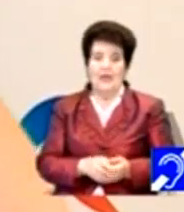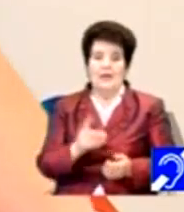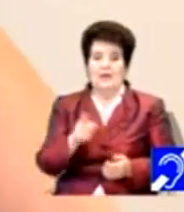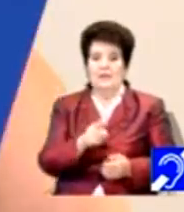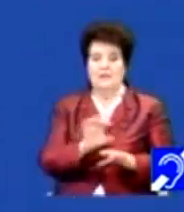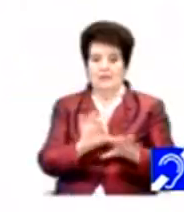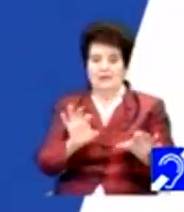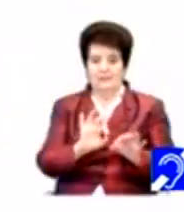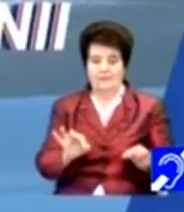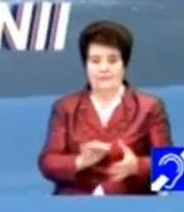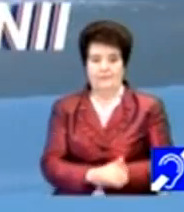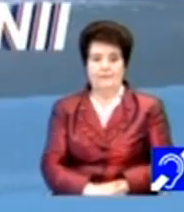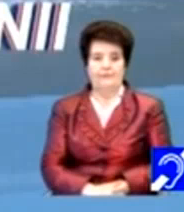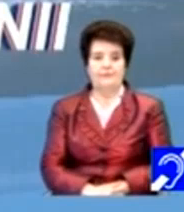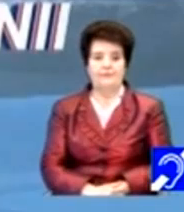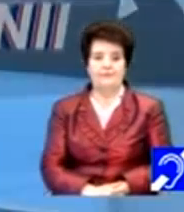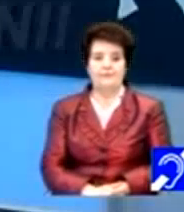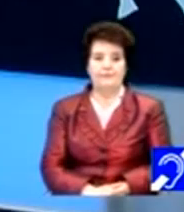săptămânii.